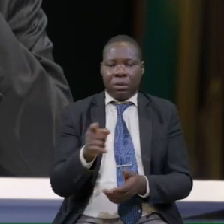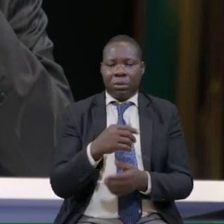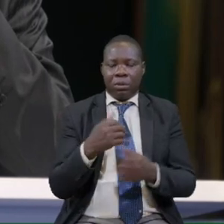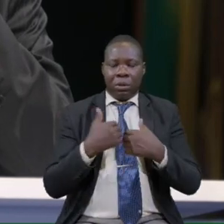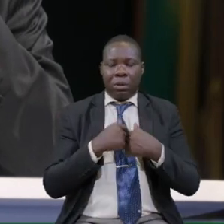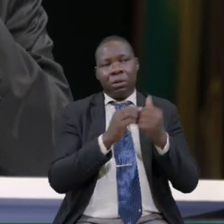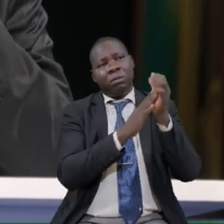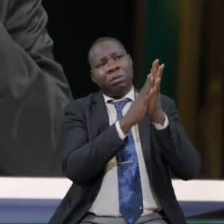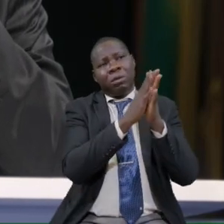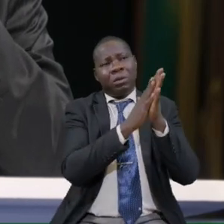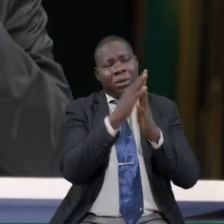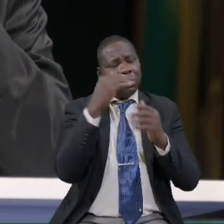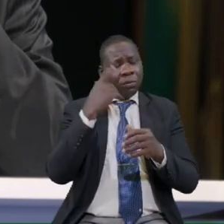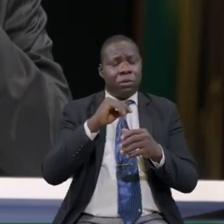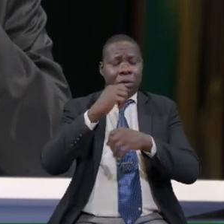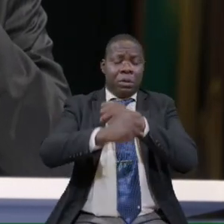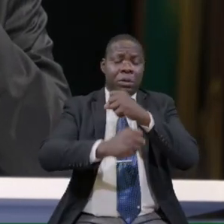désirez